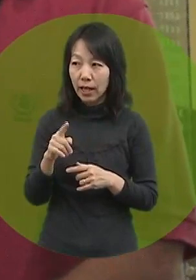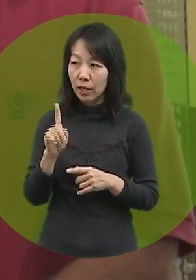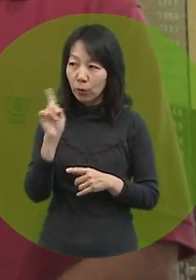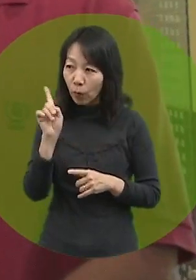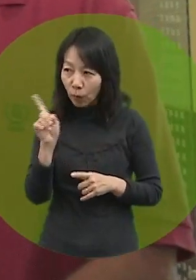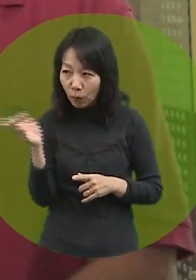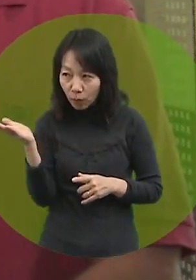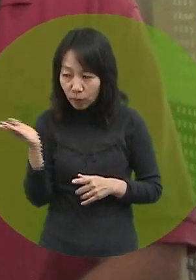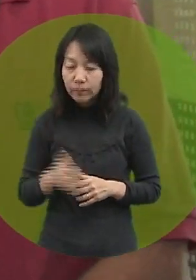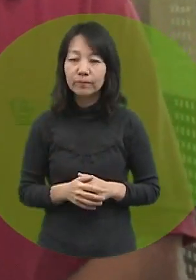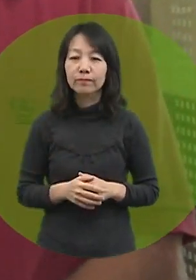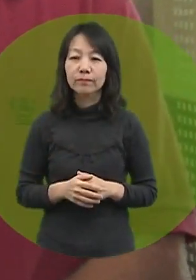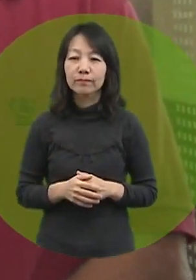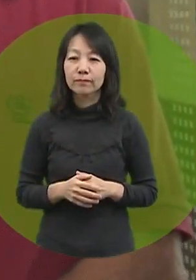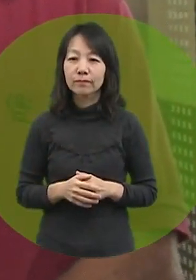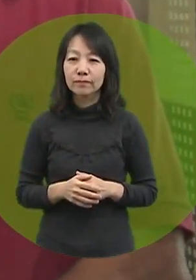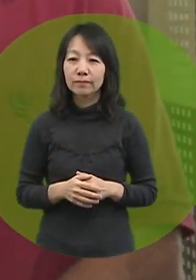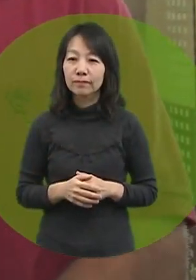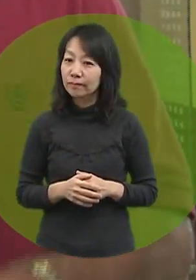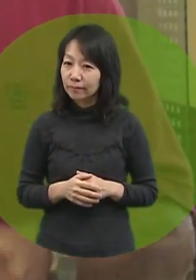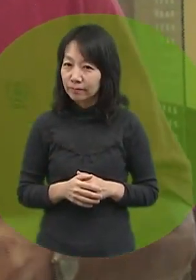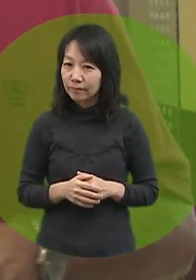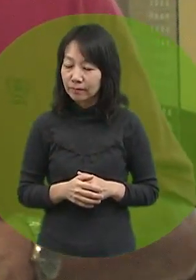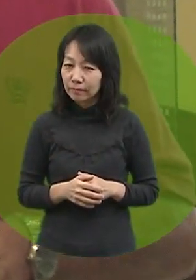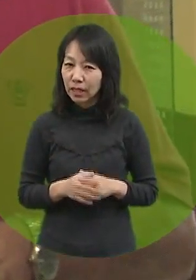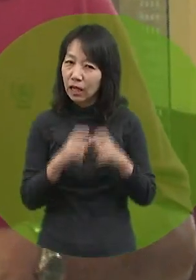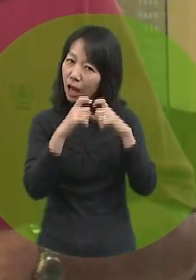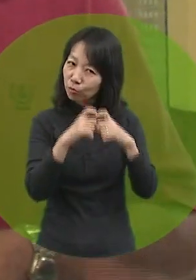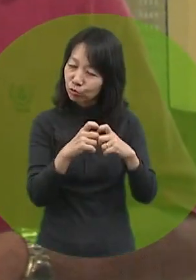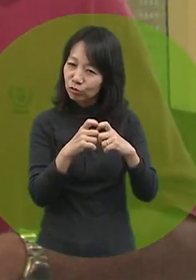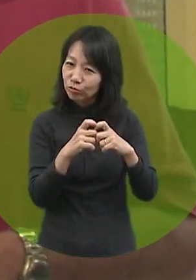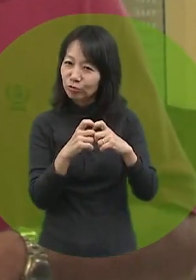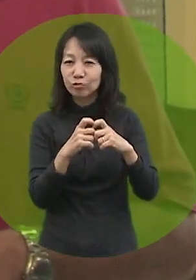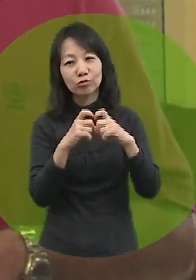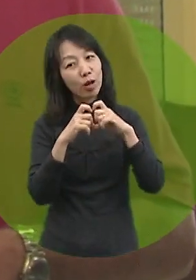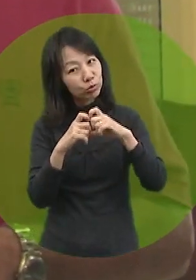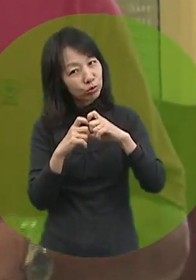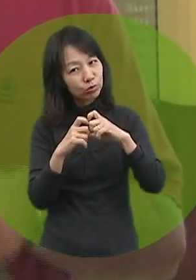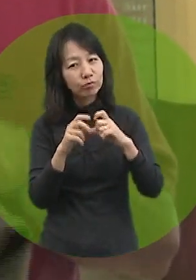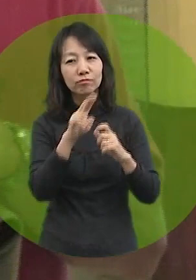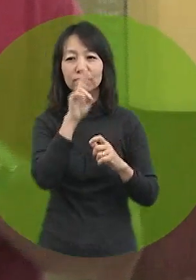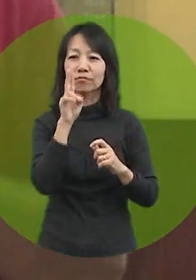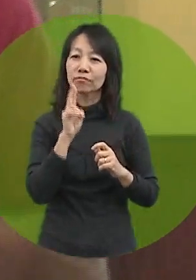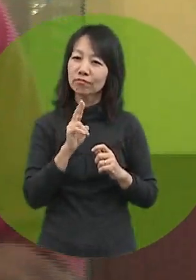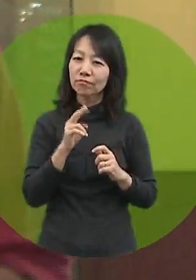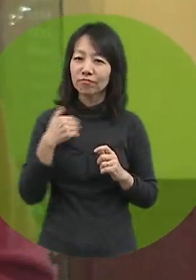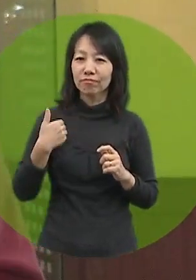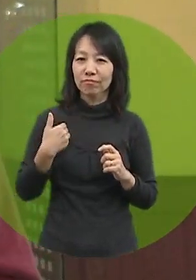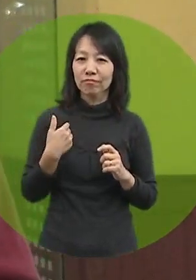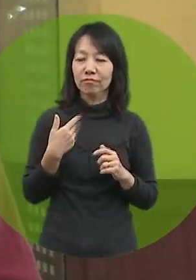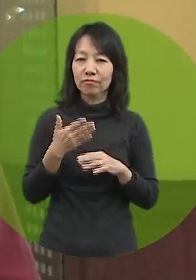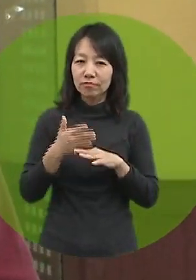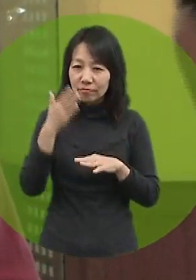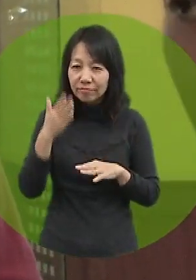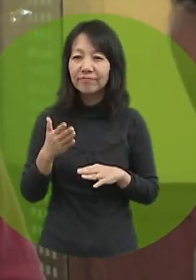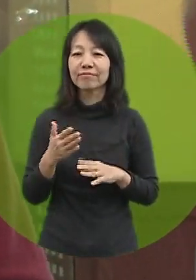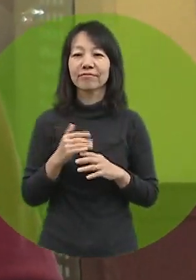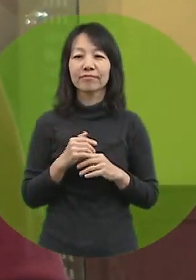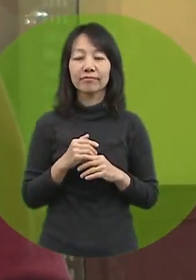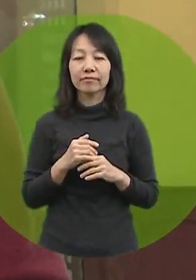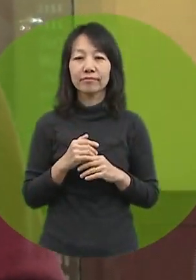we love 沖縄。 You love？ うまくコミュニケーションが取れない3人。必死になっているその時。